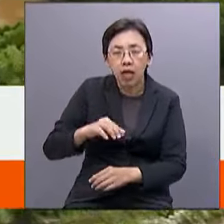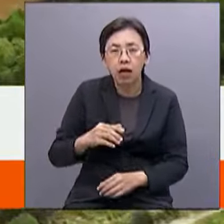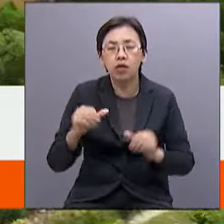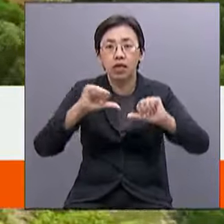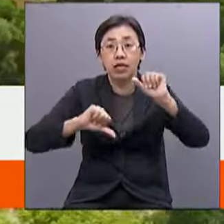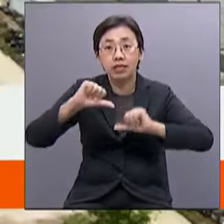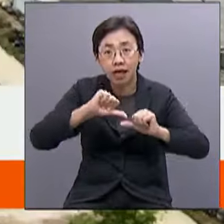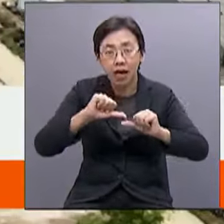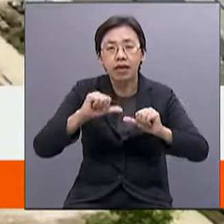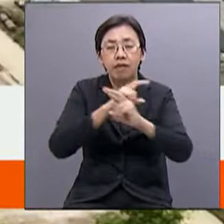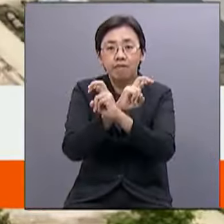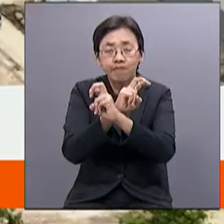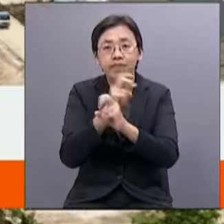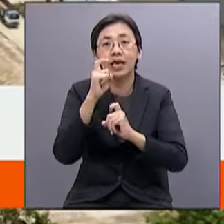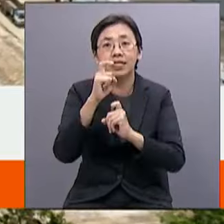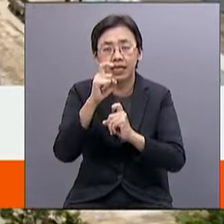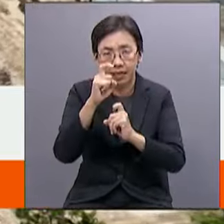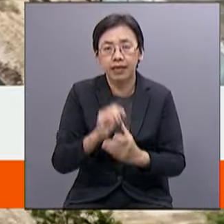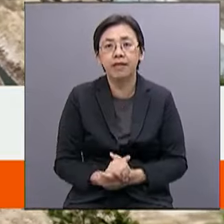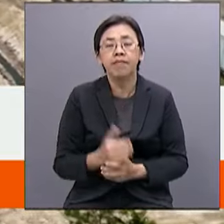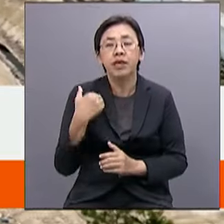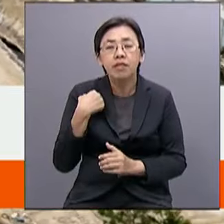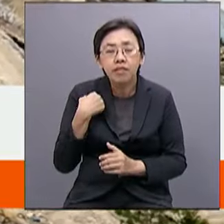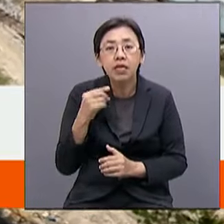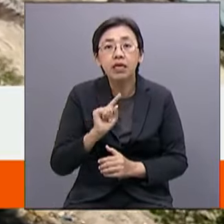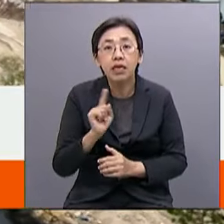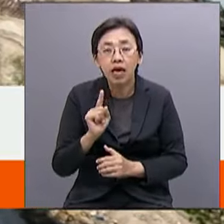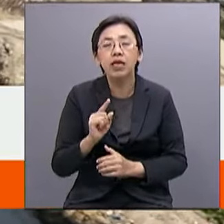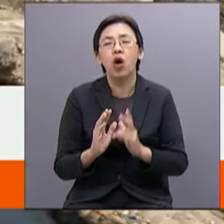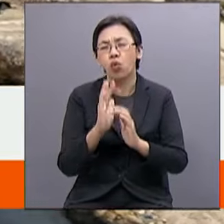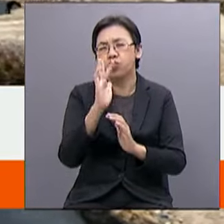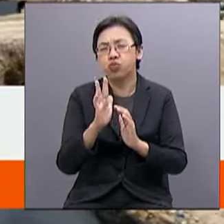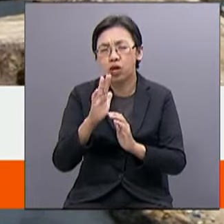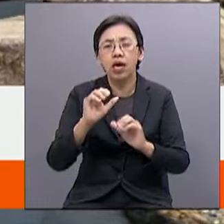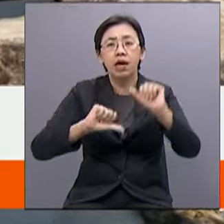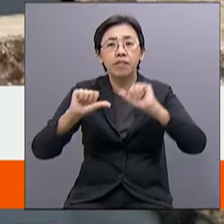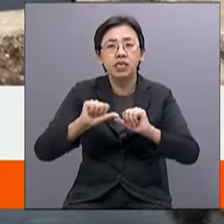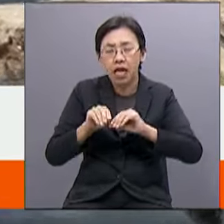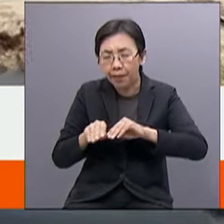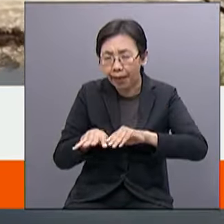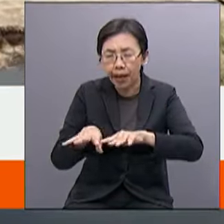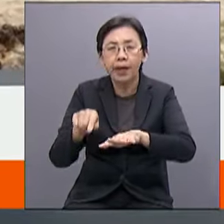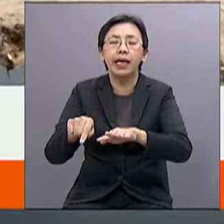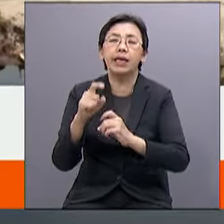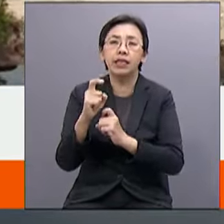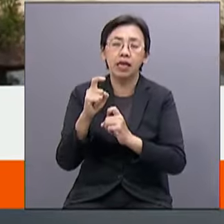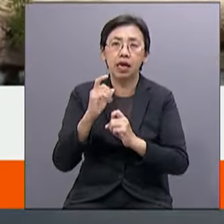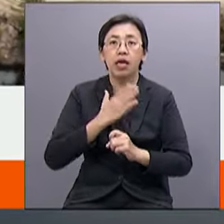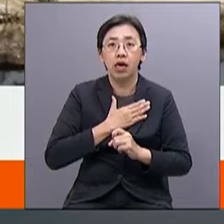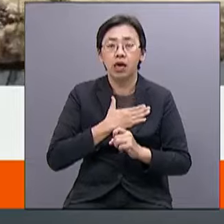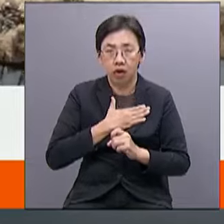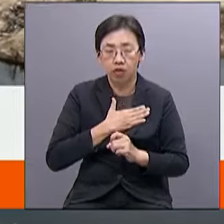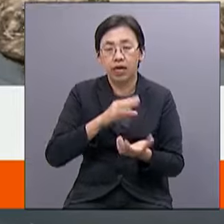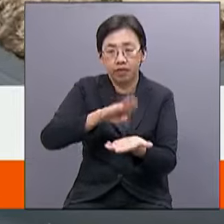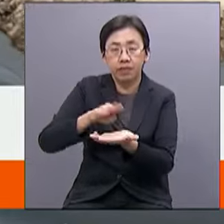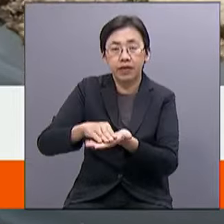วัตถุอันตรายรวมทั้งเกี่ยวเรื่องการปล่อยสารพิษปนเปื้อนต่าง ๆค่ะ ตรงนี้เนี่ยเราได้มีการรวบร